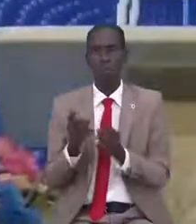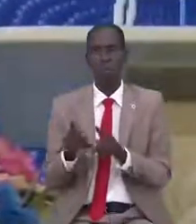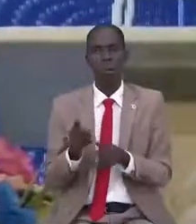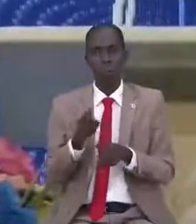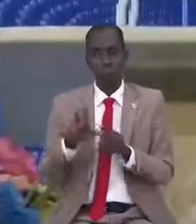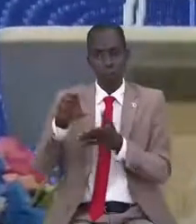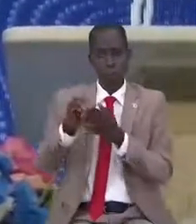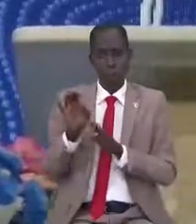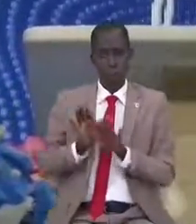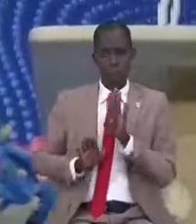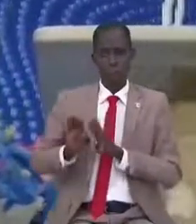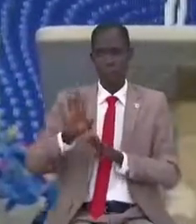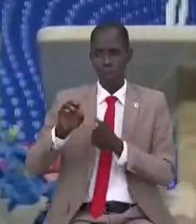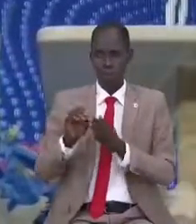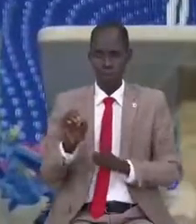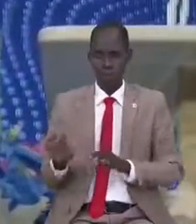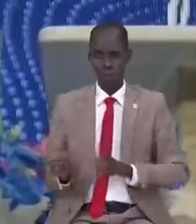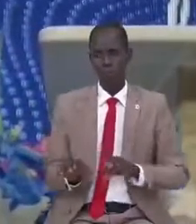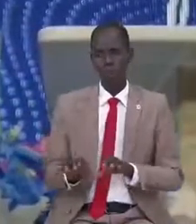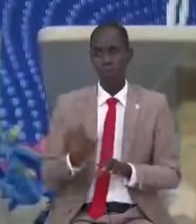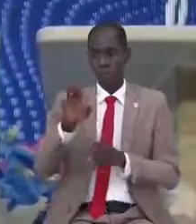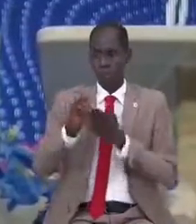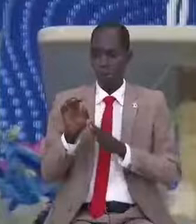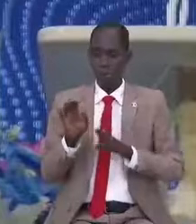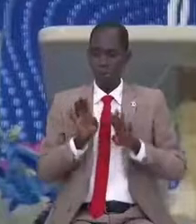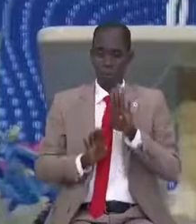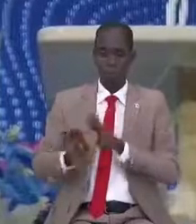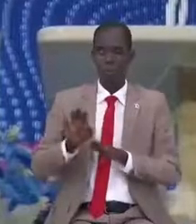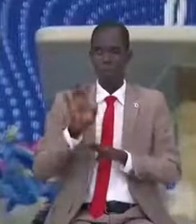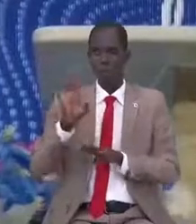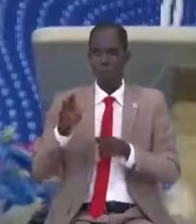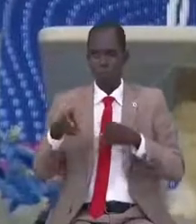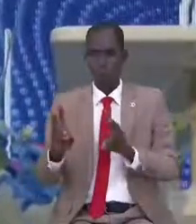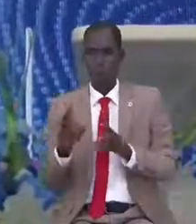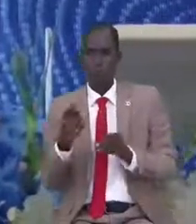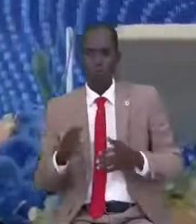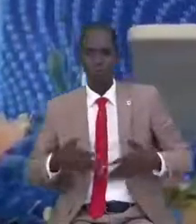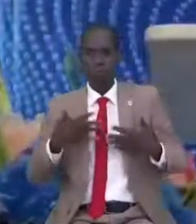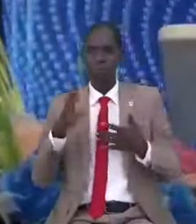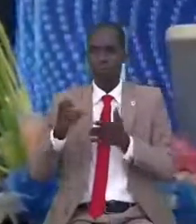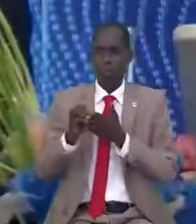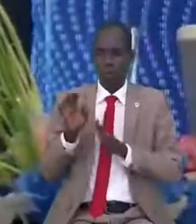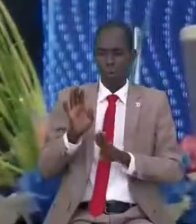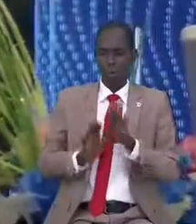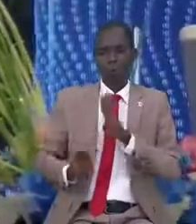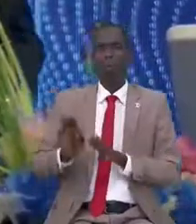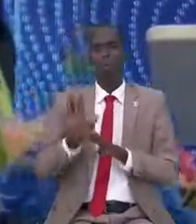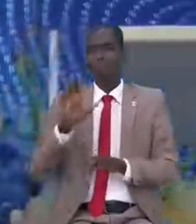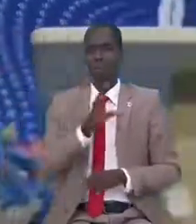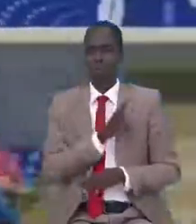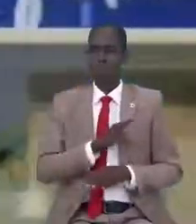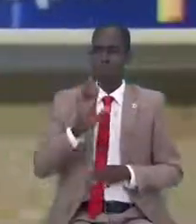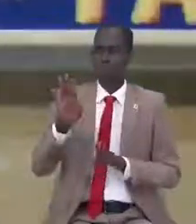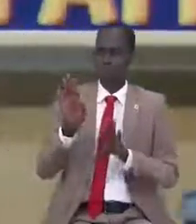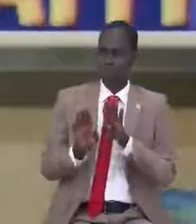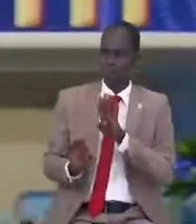propre comportement, ton acte, ton comportement, ton approche, ton comportement, ton style de vie, ton